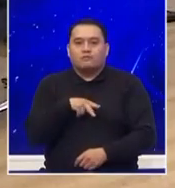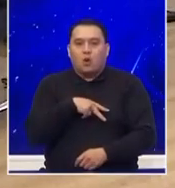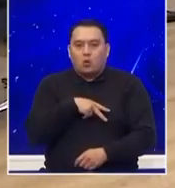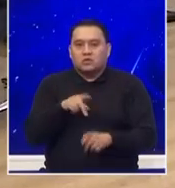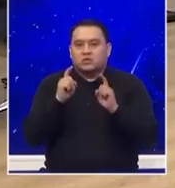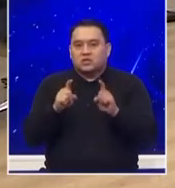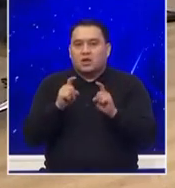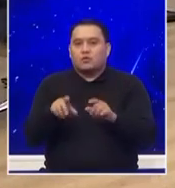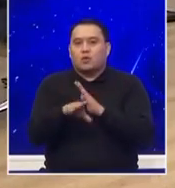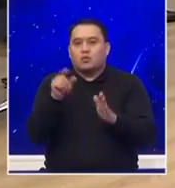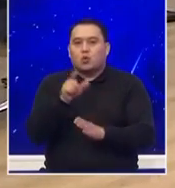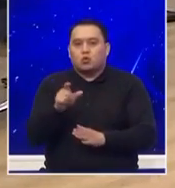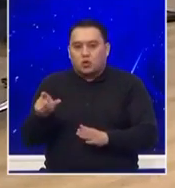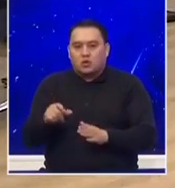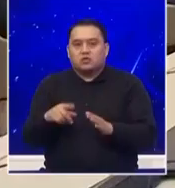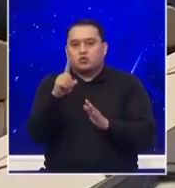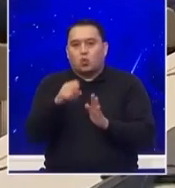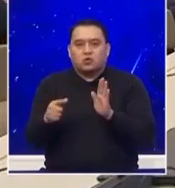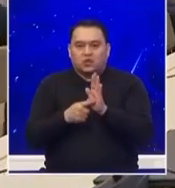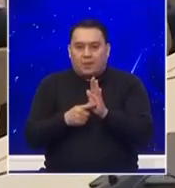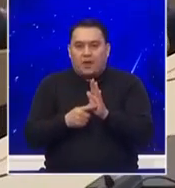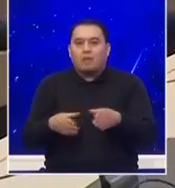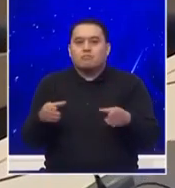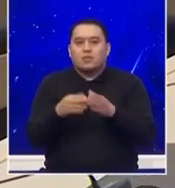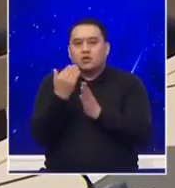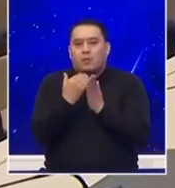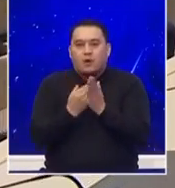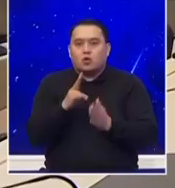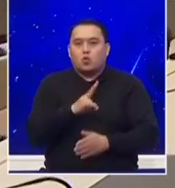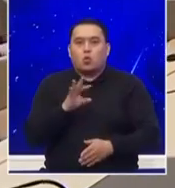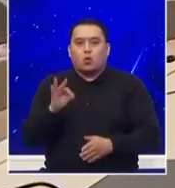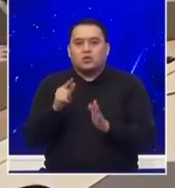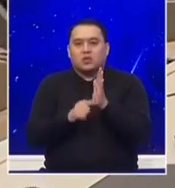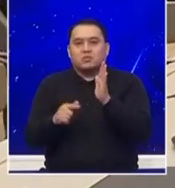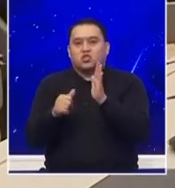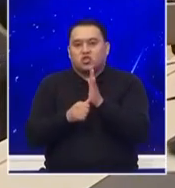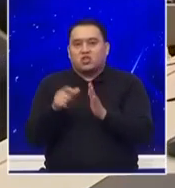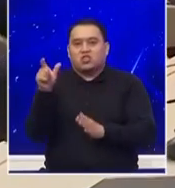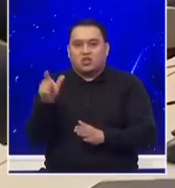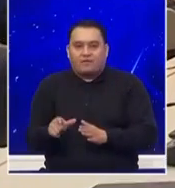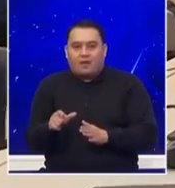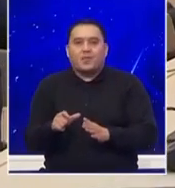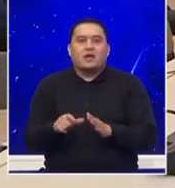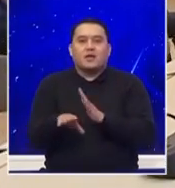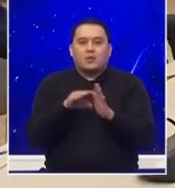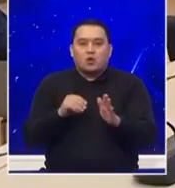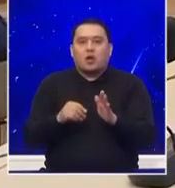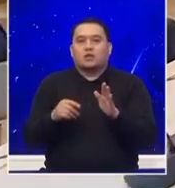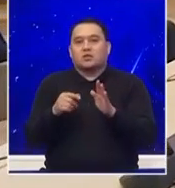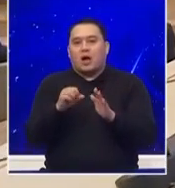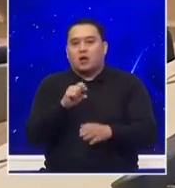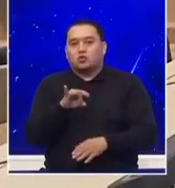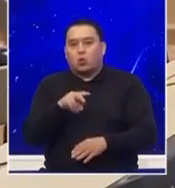знаки зарегистрированы депутатам. Всего их 107. По партийному списку партии Нур-Отан 76 депутатов, Демократической партии